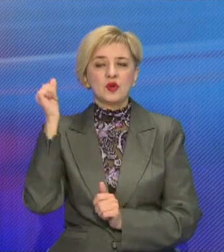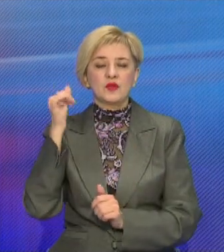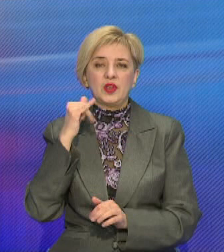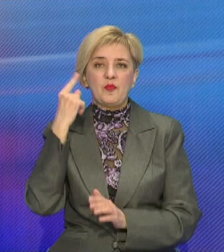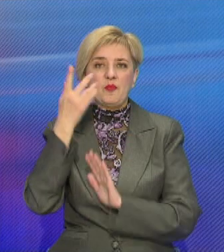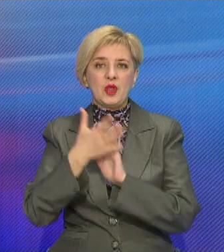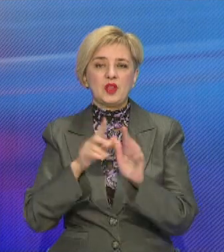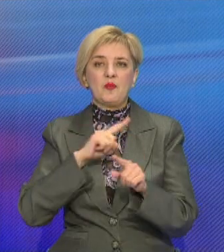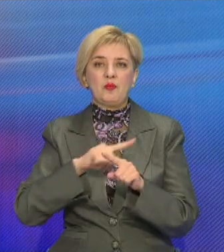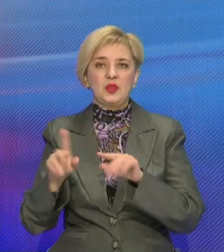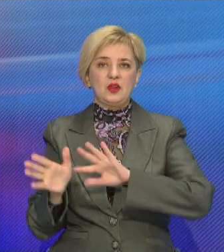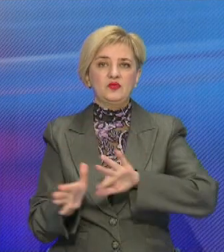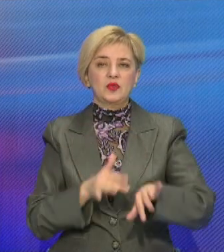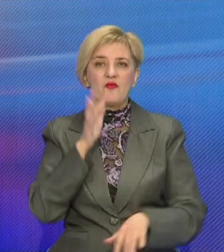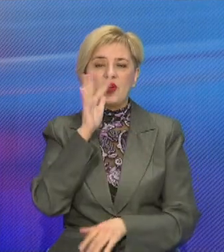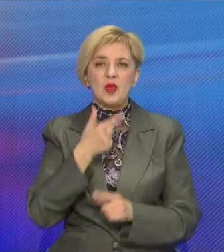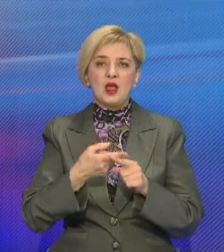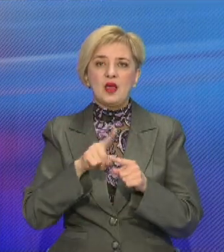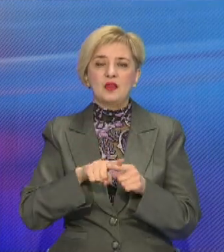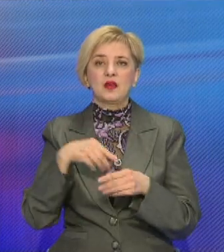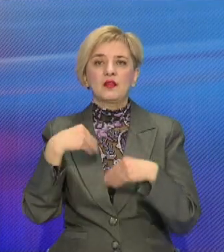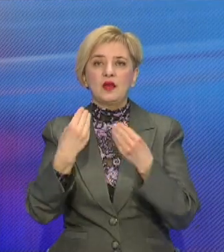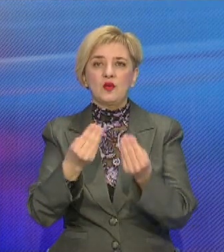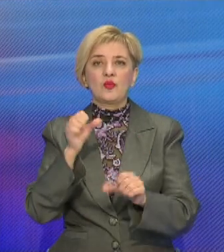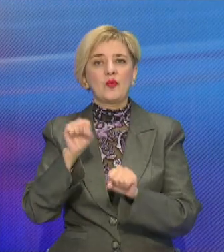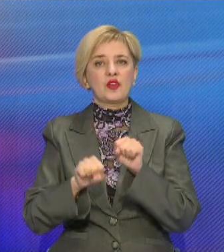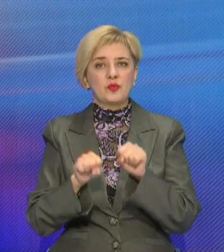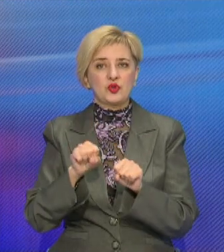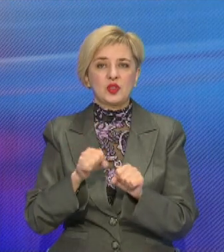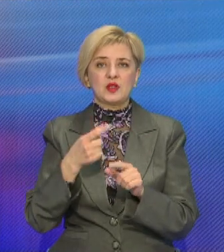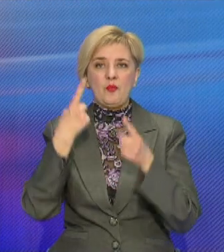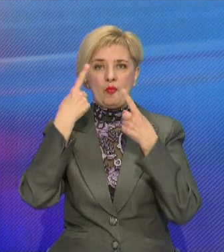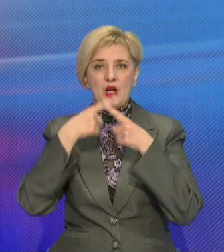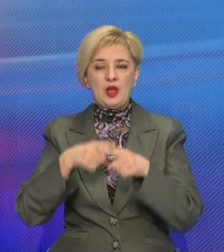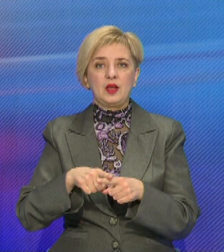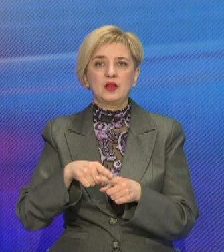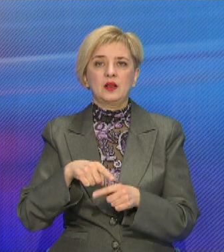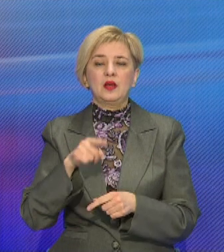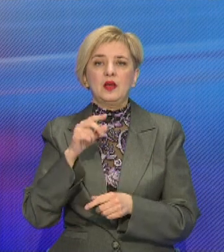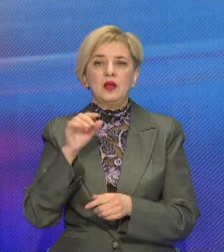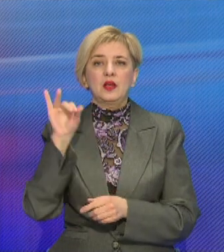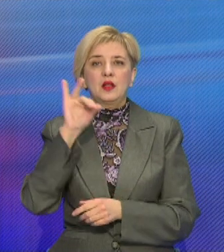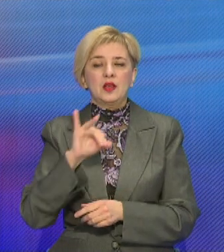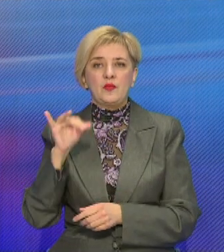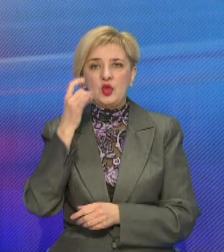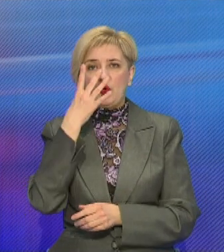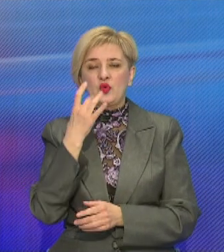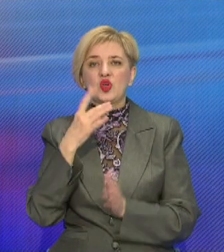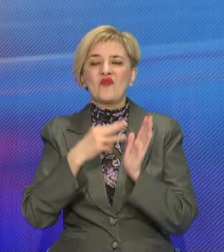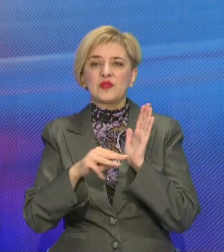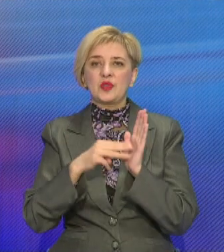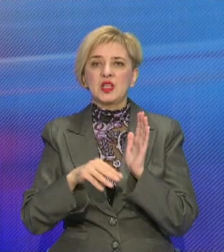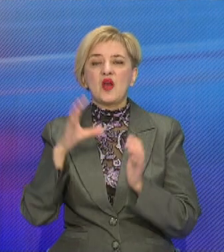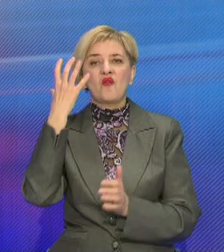Гэтую максимость и дае авторский проект у Владимира Ведерки под назвой «Летопис Грозинщины 80-х». Характерно, что